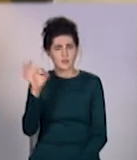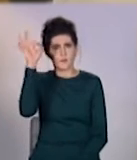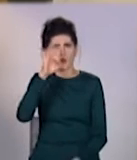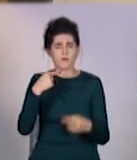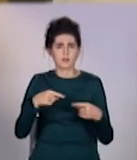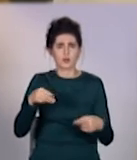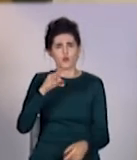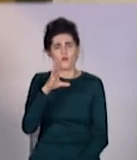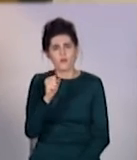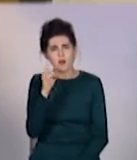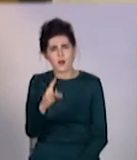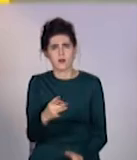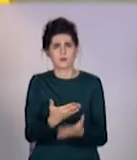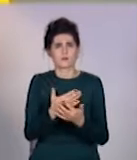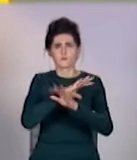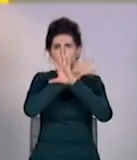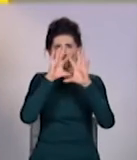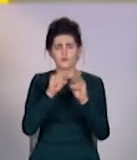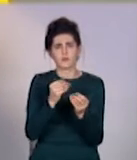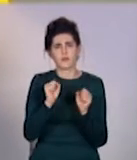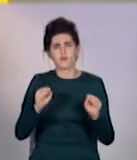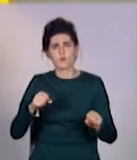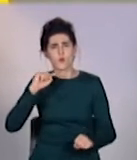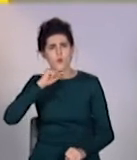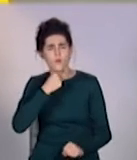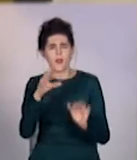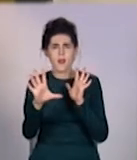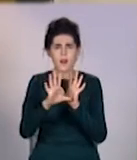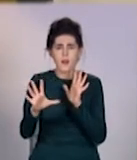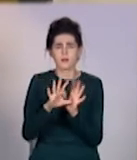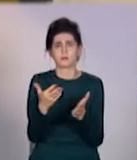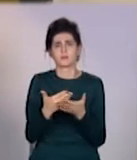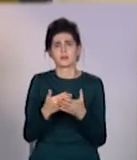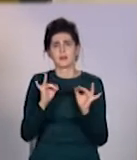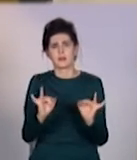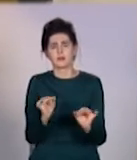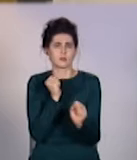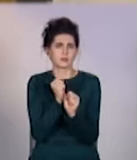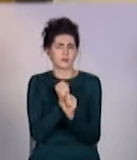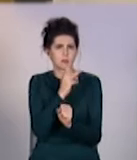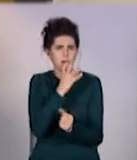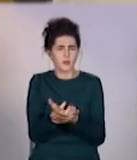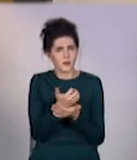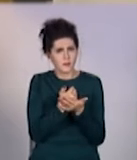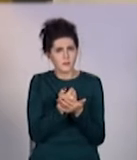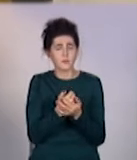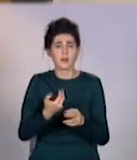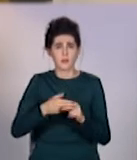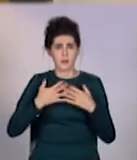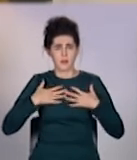товари, які дозволять нашим клієнтам економити електричну енергію та навіть заробляти. В наших